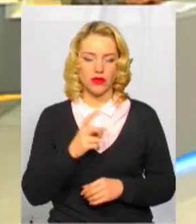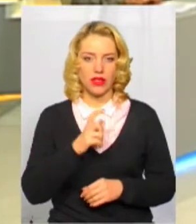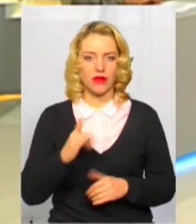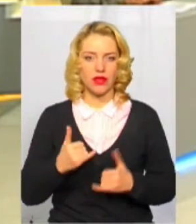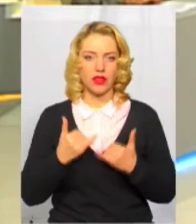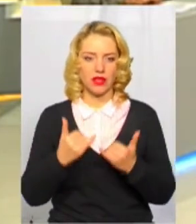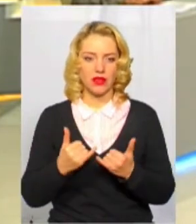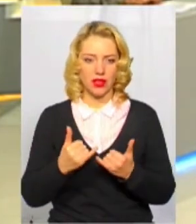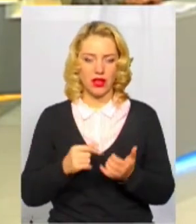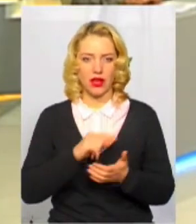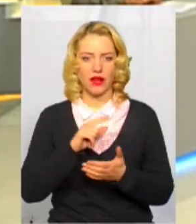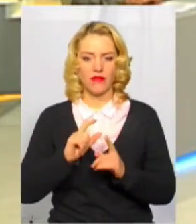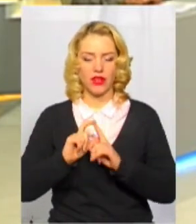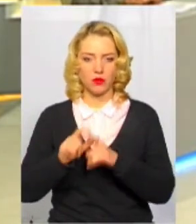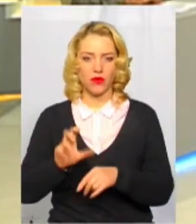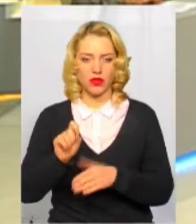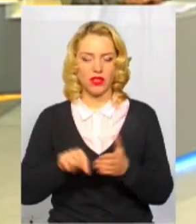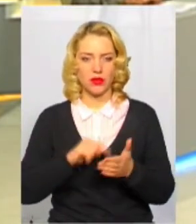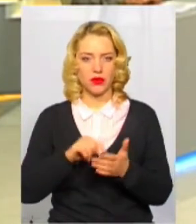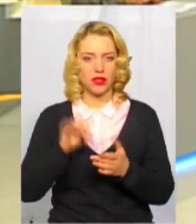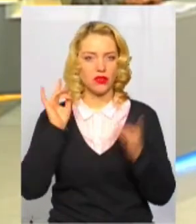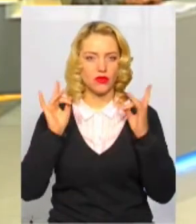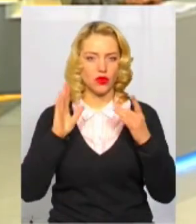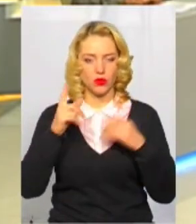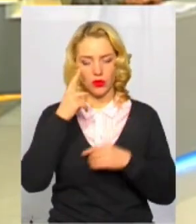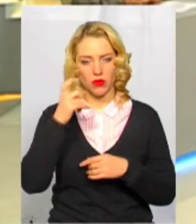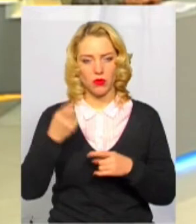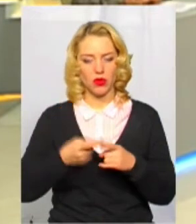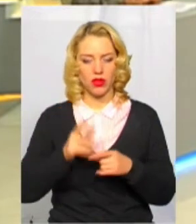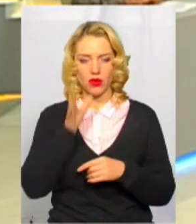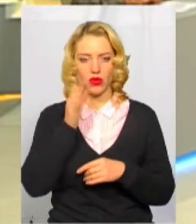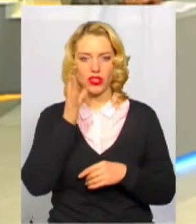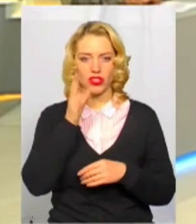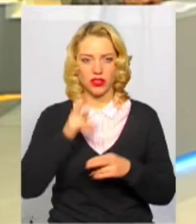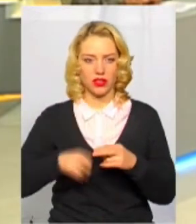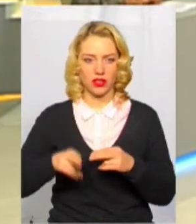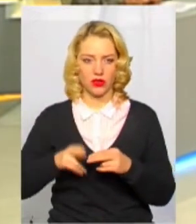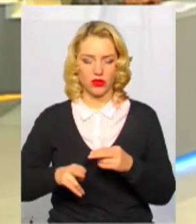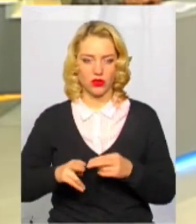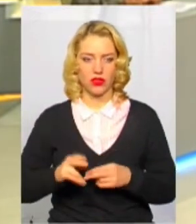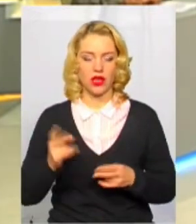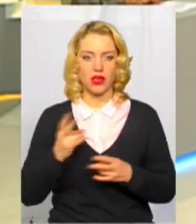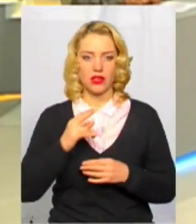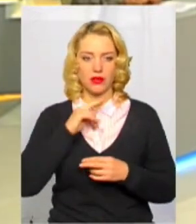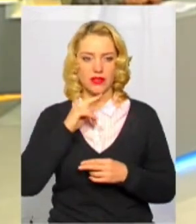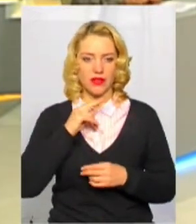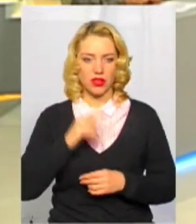питання. Звуковий сигнал буде повідомляти про те, коли час для відповіді добігатиме кінця. Прошу на нього